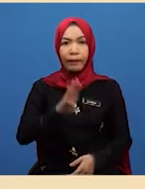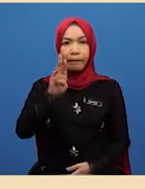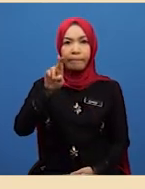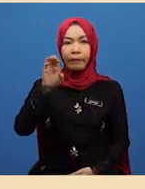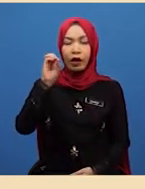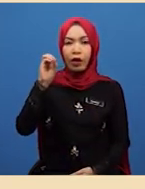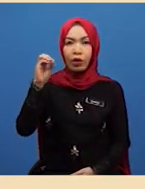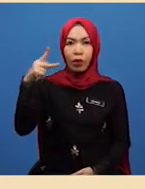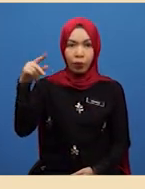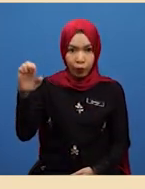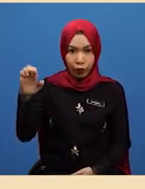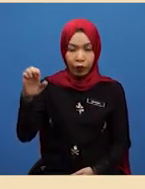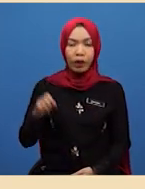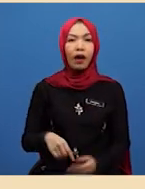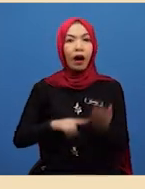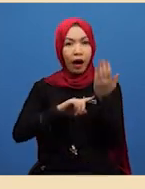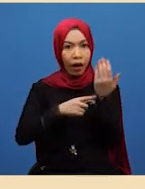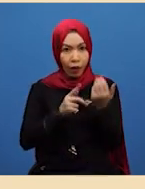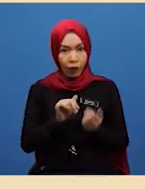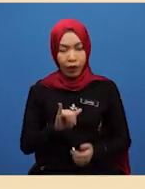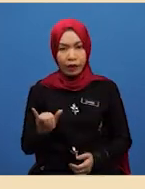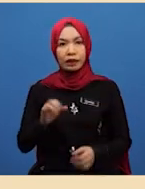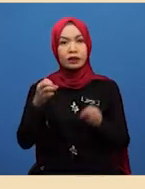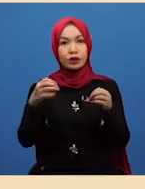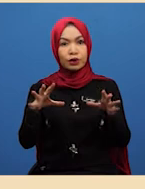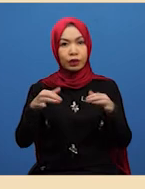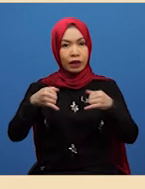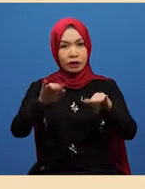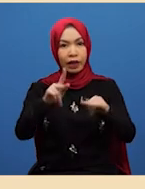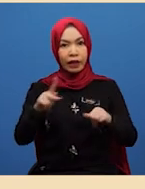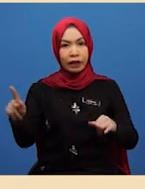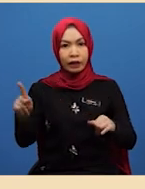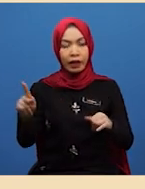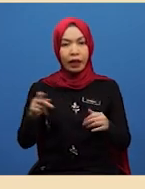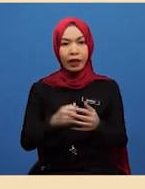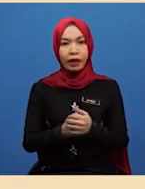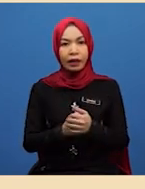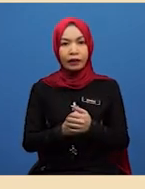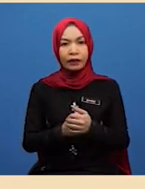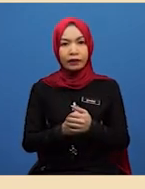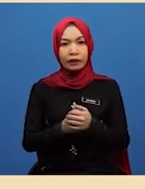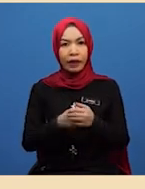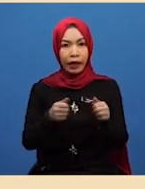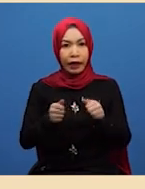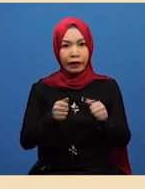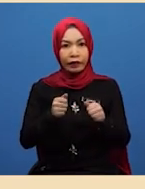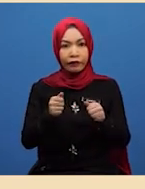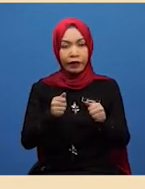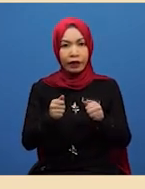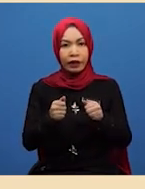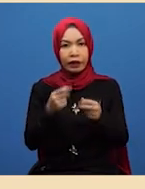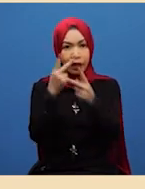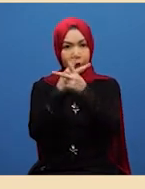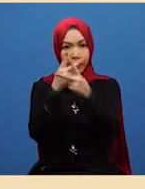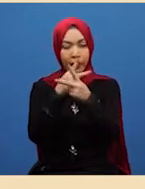Brooke pada peringkat awalnya sedang menjalankan aktiviti pengembaraan di antara Sarawak dengan Singapura